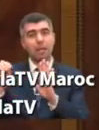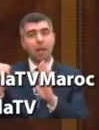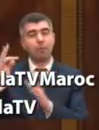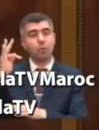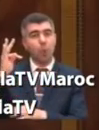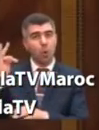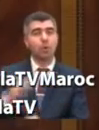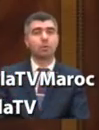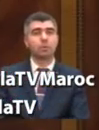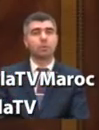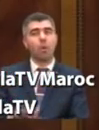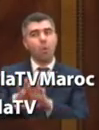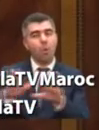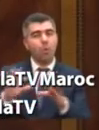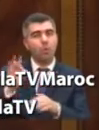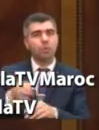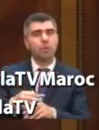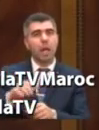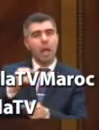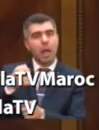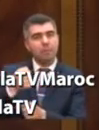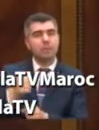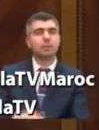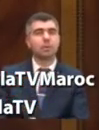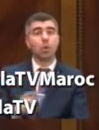أغلب المساحات كلها مزيانة، بالنسبة للحوامض